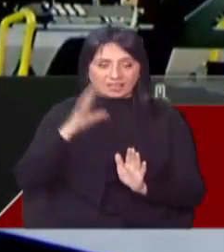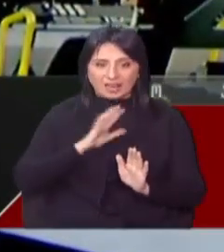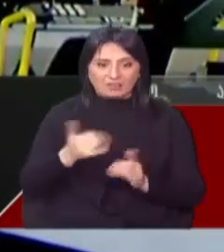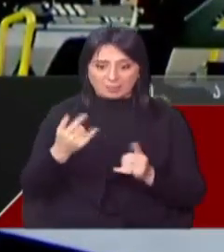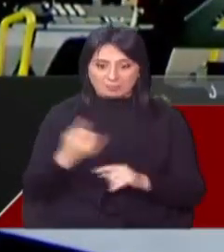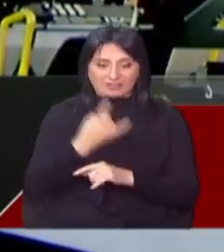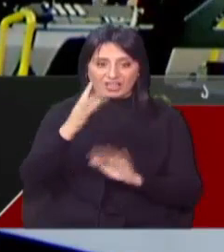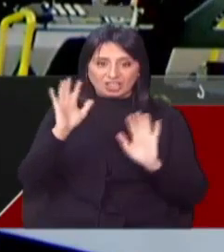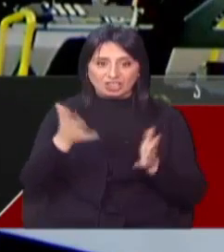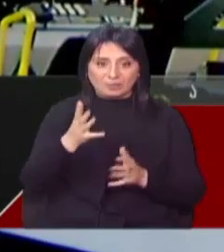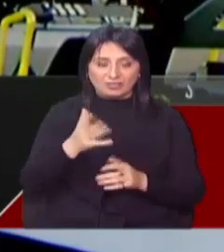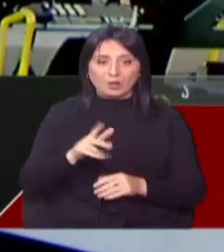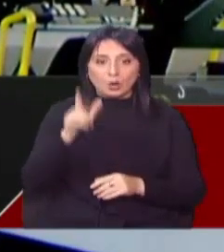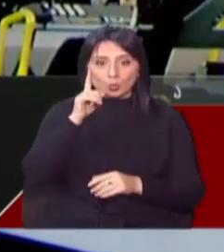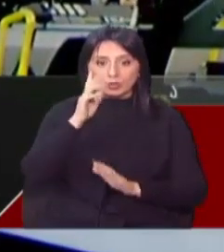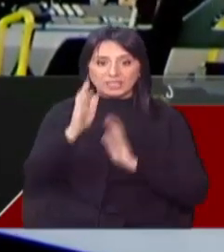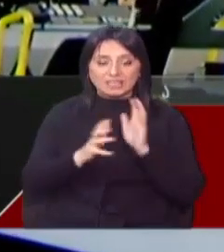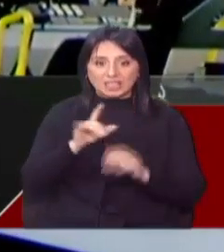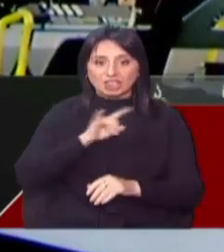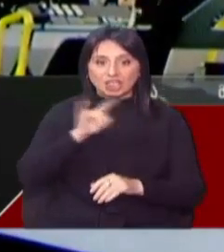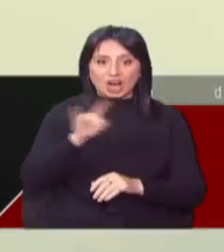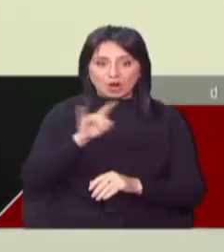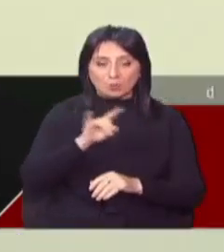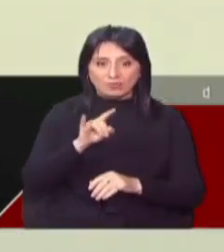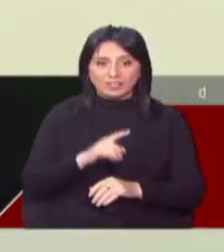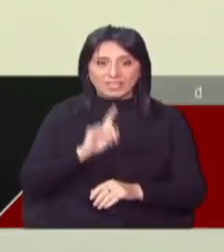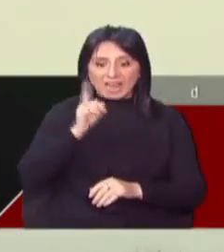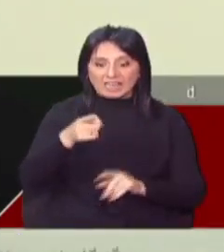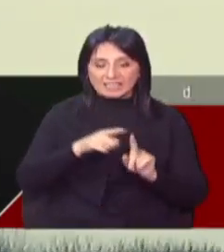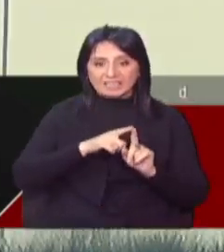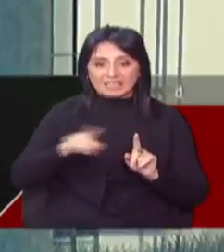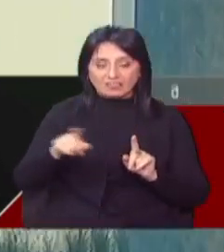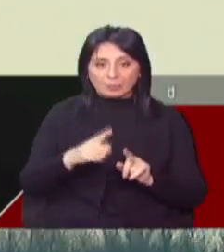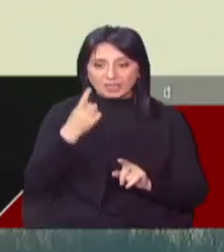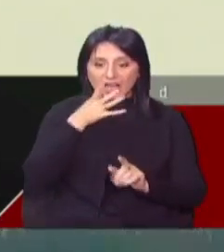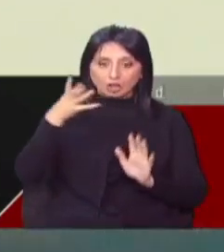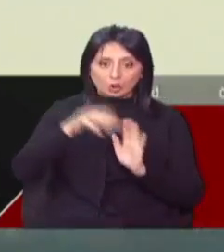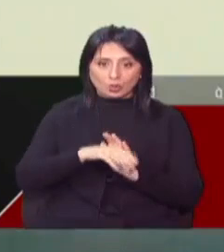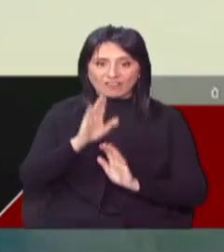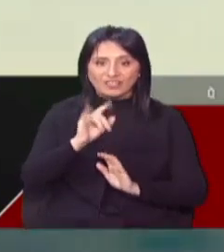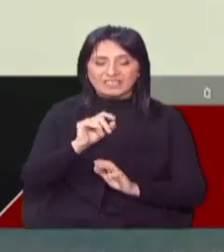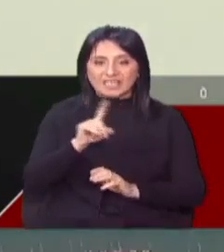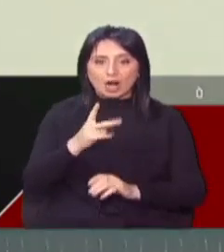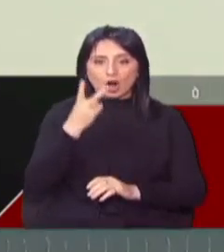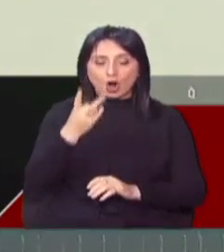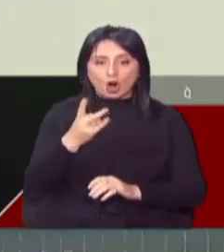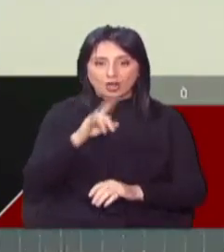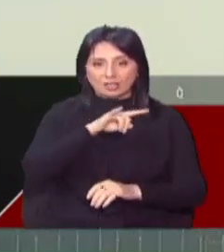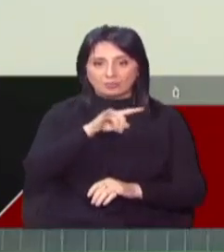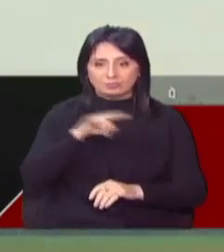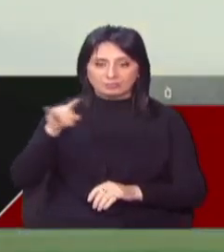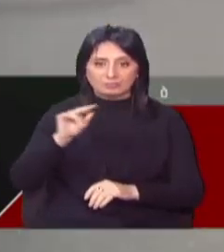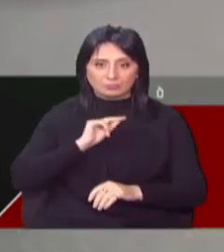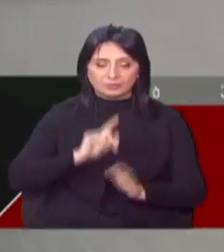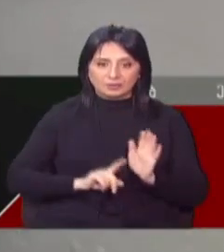არის პირველი შემთხვევა, როდესაც ქუთაისის საერთაშორისო აეროპორტში ერთი წლის განმავლობაში ერთდროულად Wizz Air-ის ორმა ბაზირებულმა